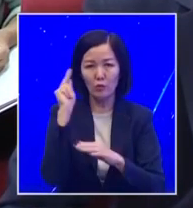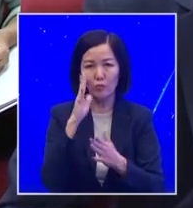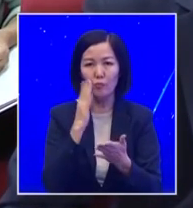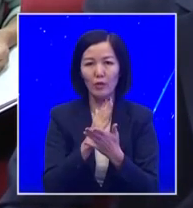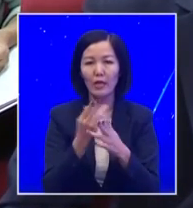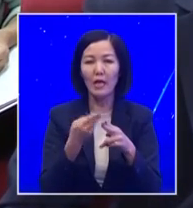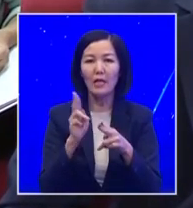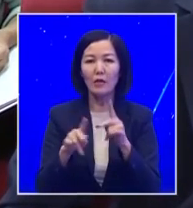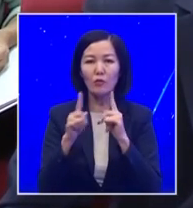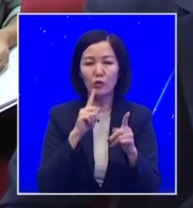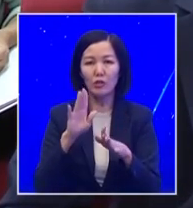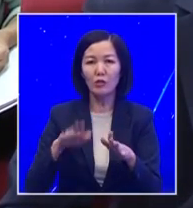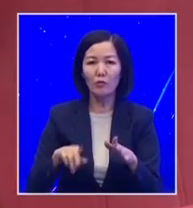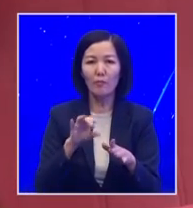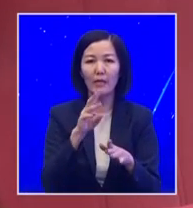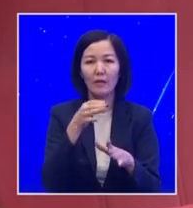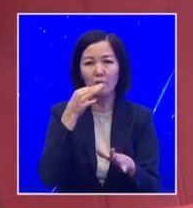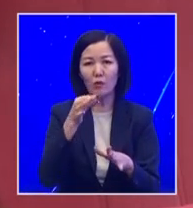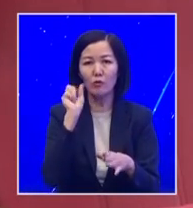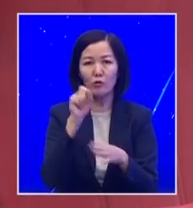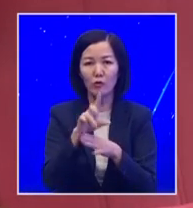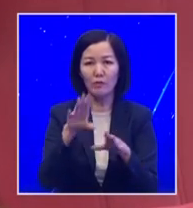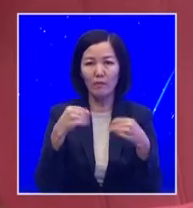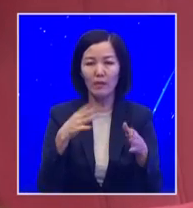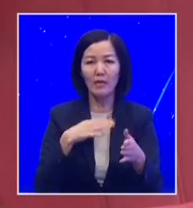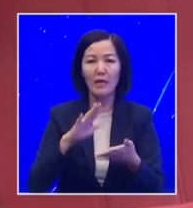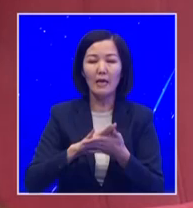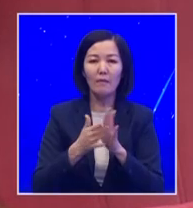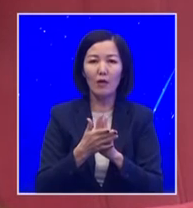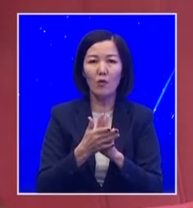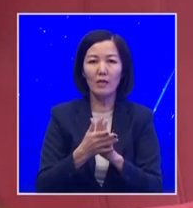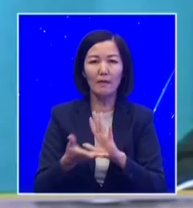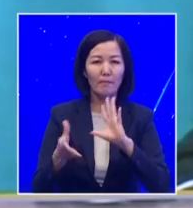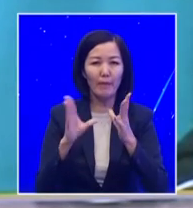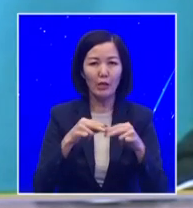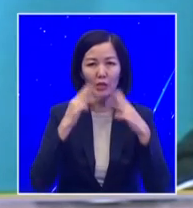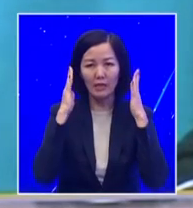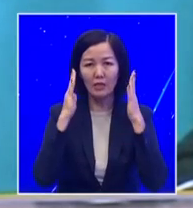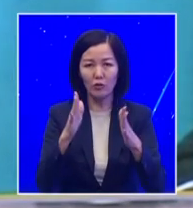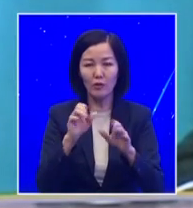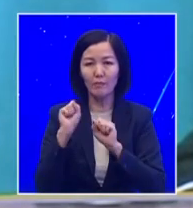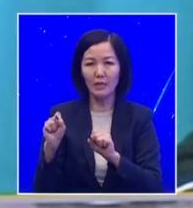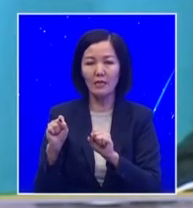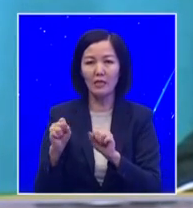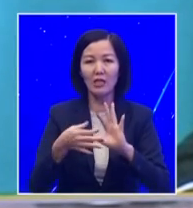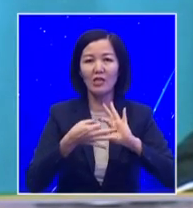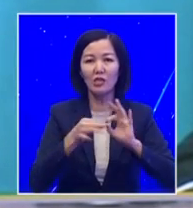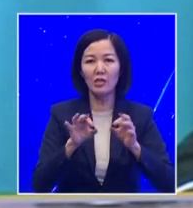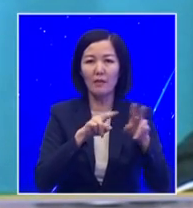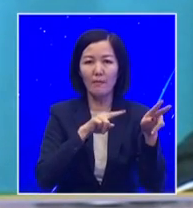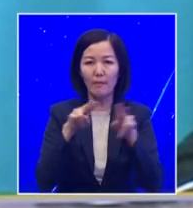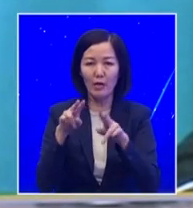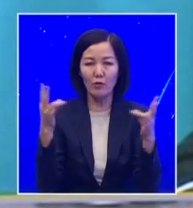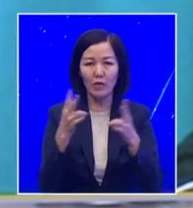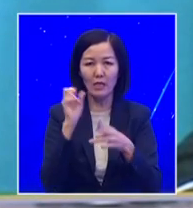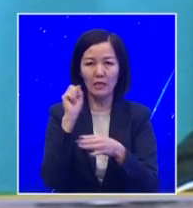Дәл осы отырыстан соң Амандық Баталовта жауаптарға нұсқау тапсырма берді. Эпидахуалды барынша назарда ұстап, сақтық шараларына жіті